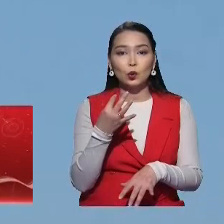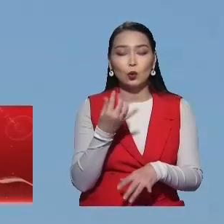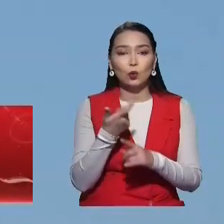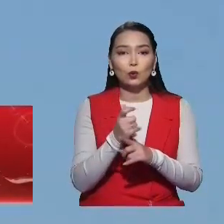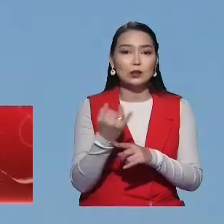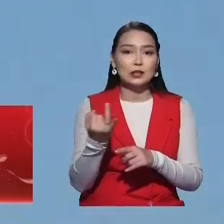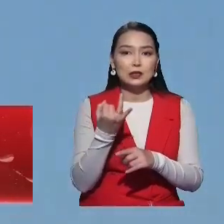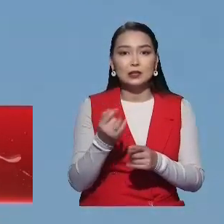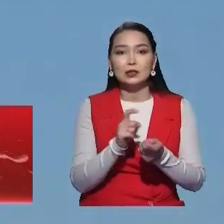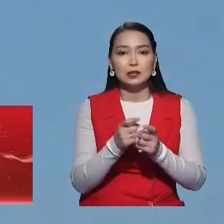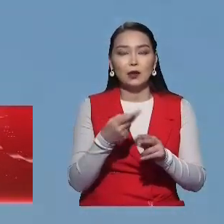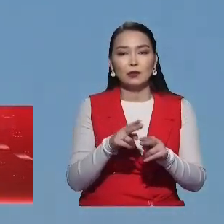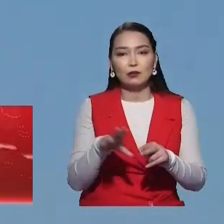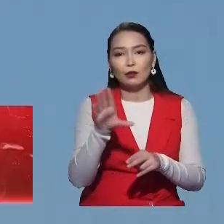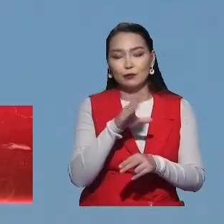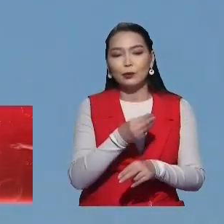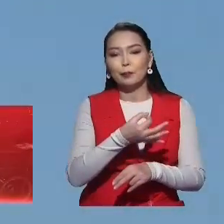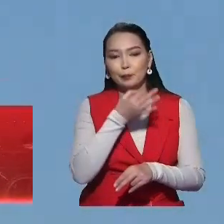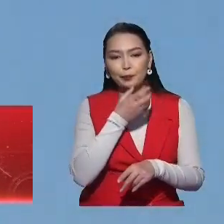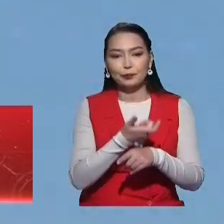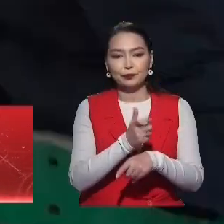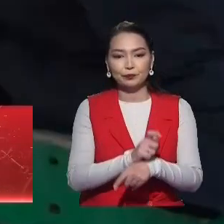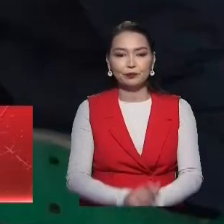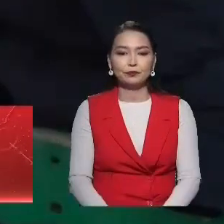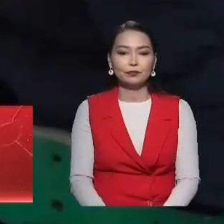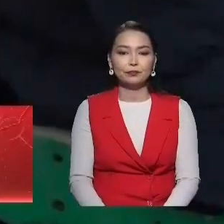увлекательные состязания всем пришлись по вкусу.